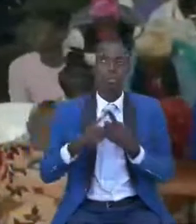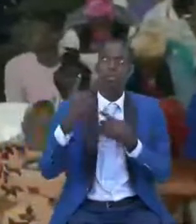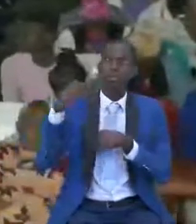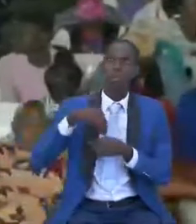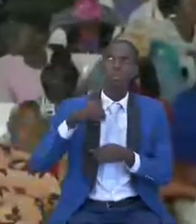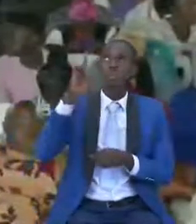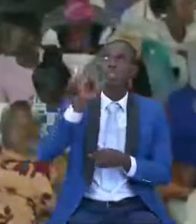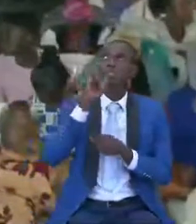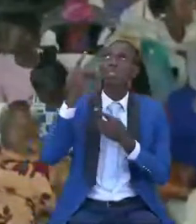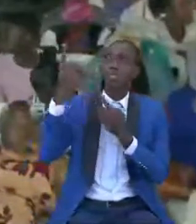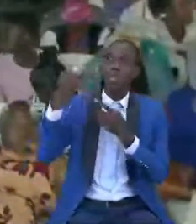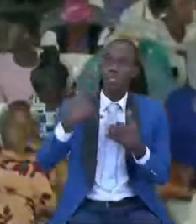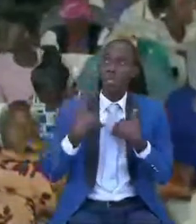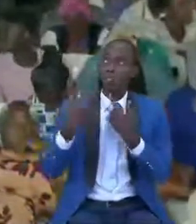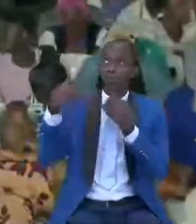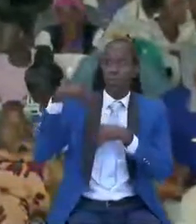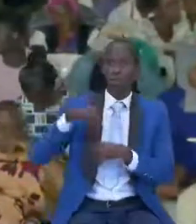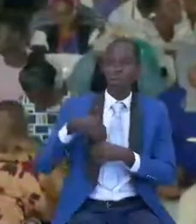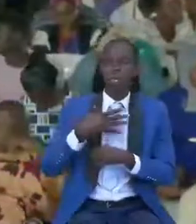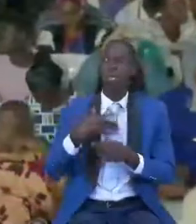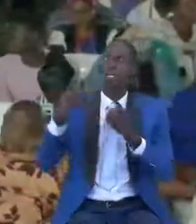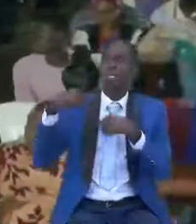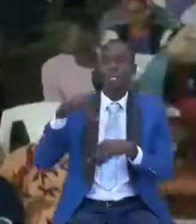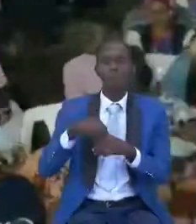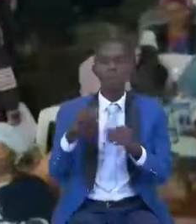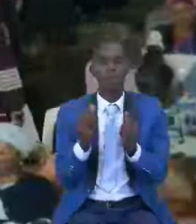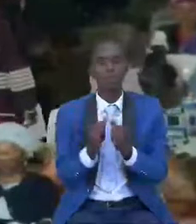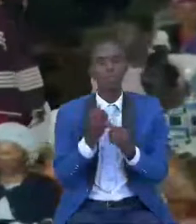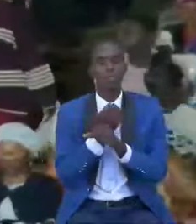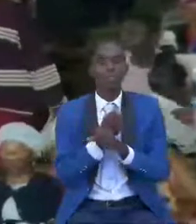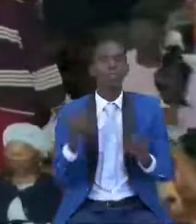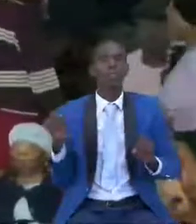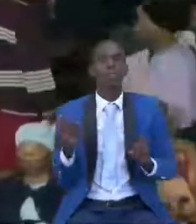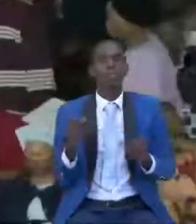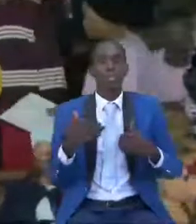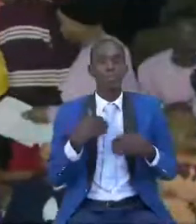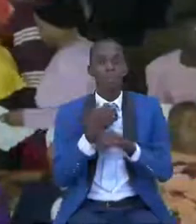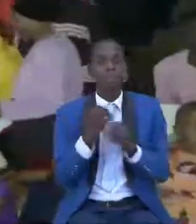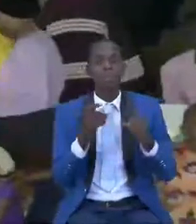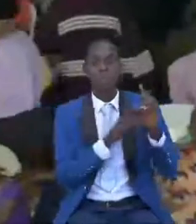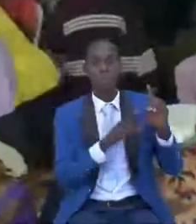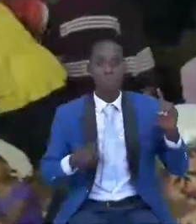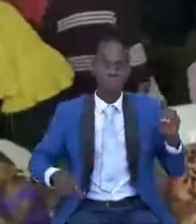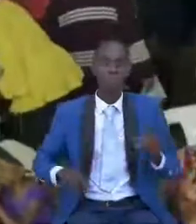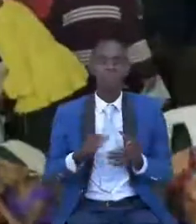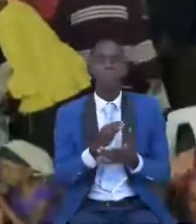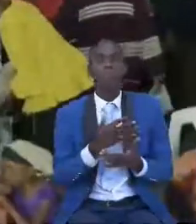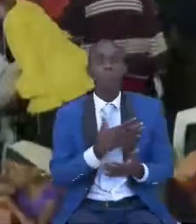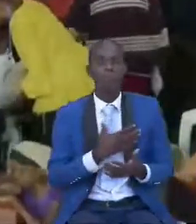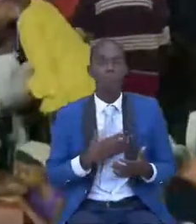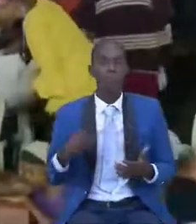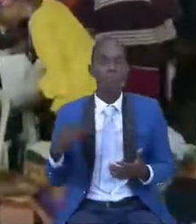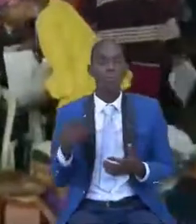Comme vous avez demandé au Seigneur d'entrer, il est déjà entré. Il est entré avec le salut. Et vous avez le salut